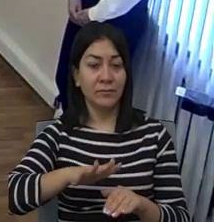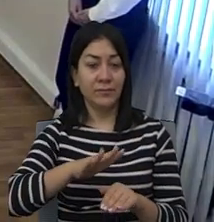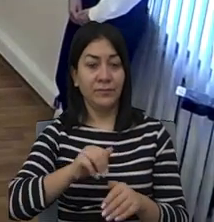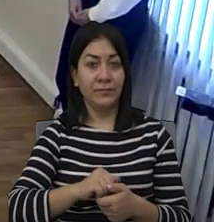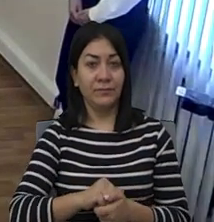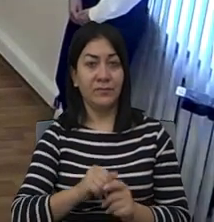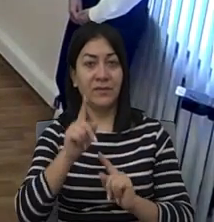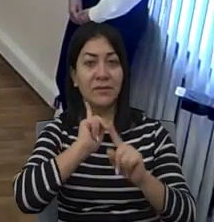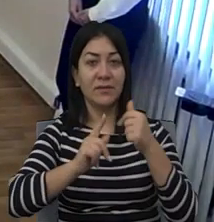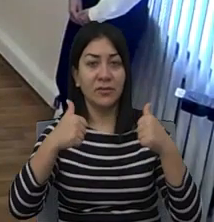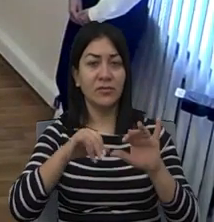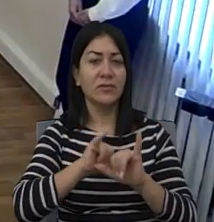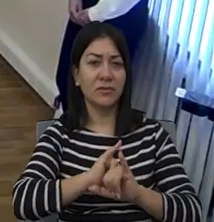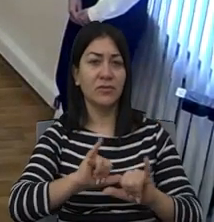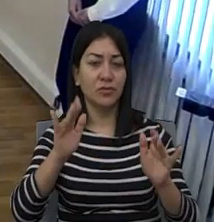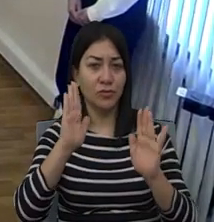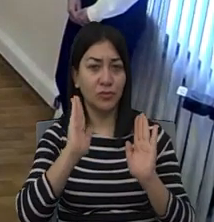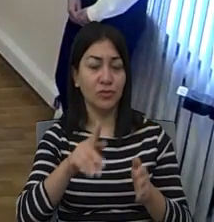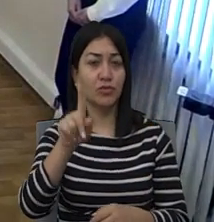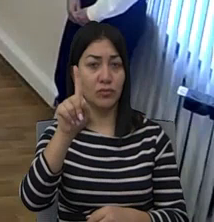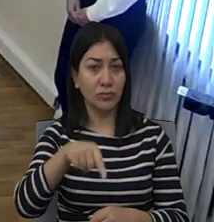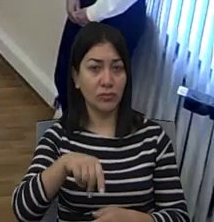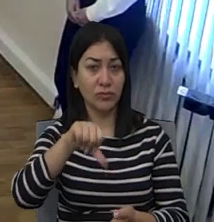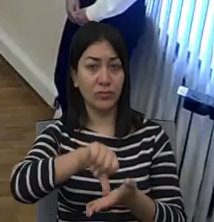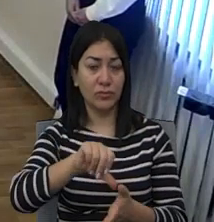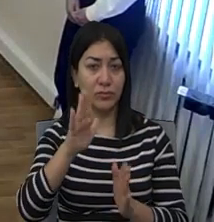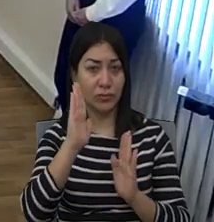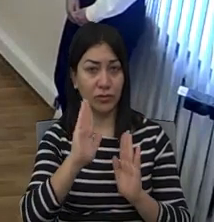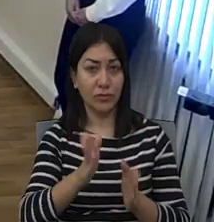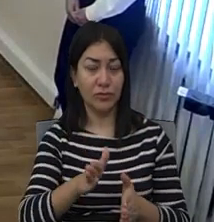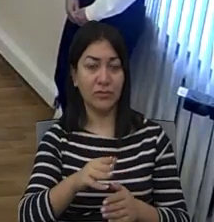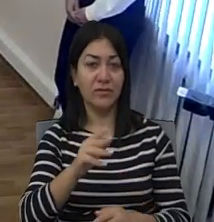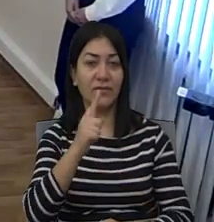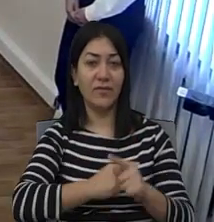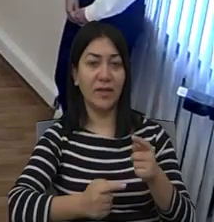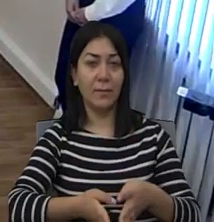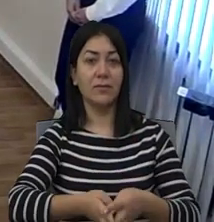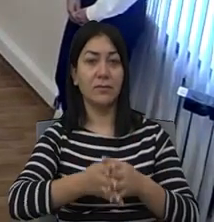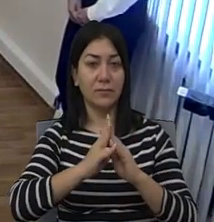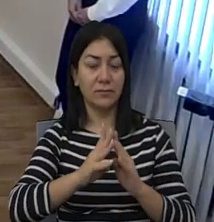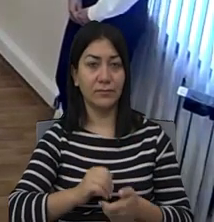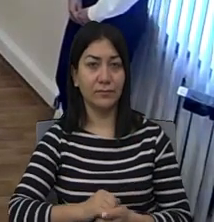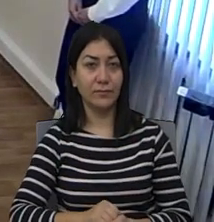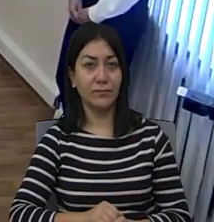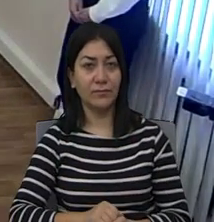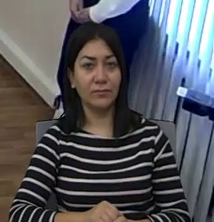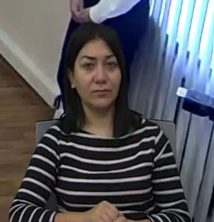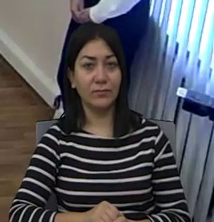ընտրական հանձնաժողովների վրա, եւ նրանք նույնպես կներգրավեն այս վերապատրաստմանը. We will also introduce